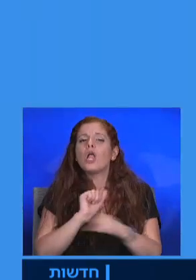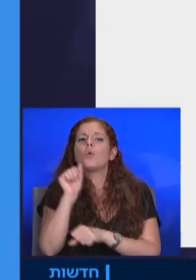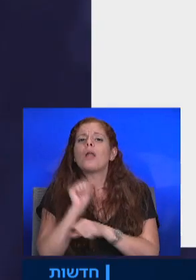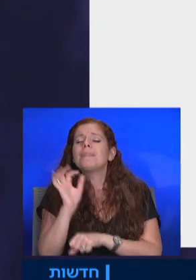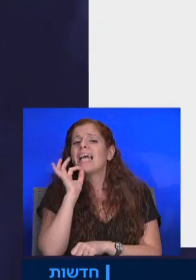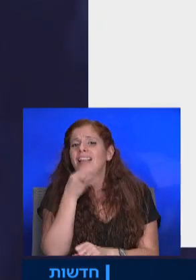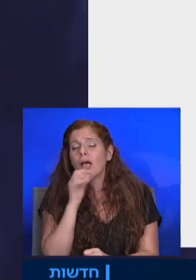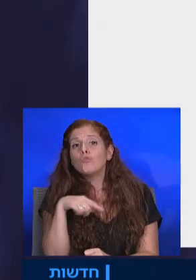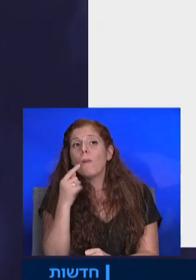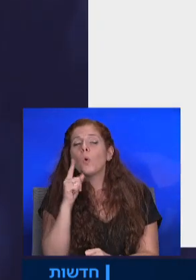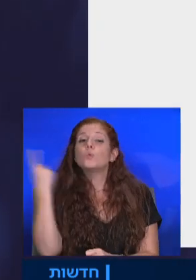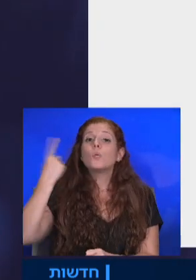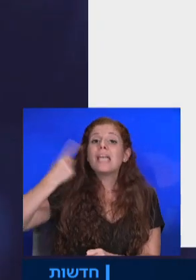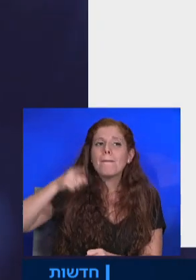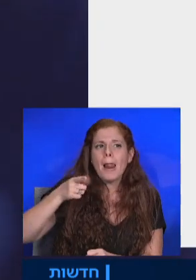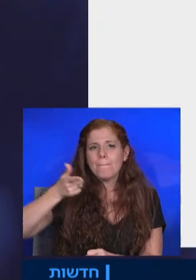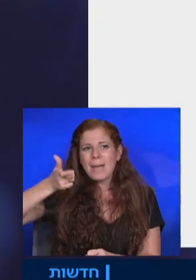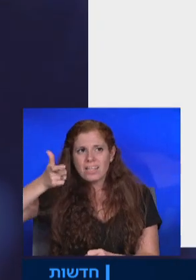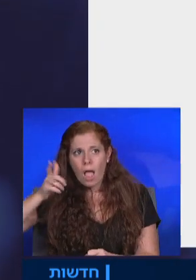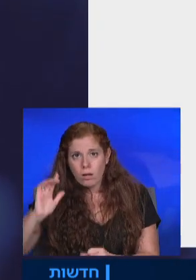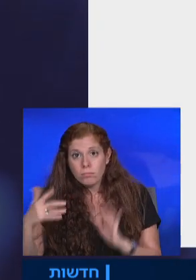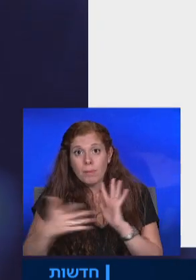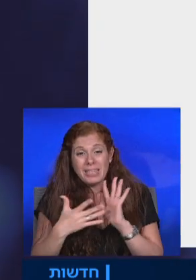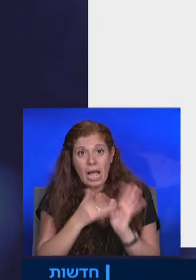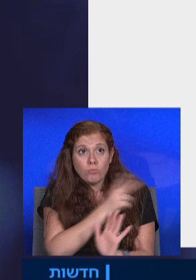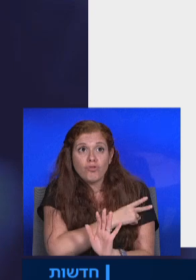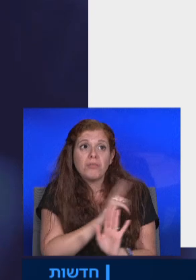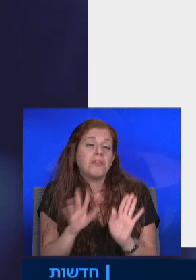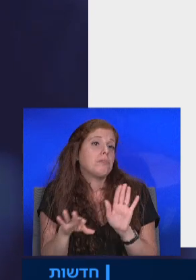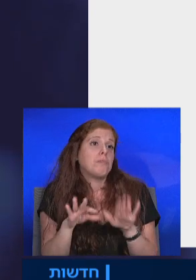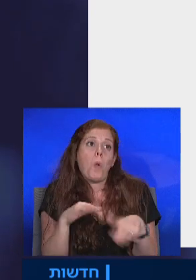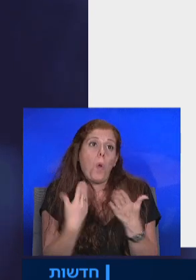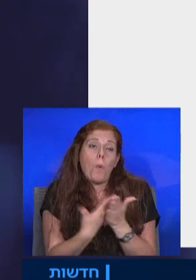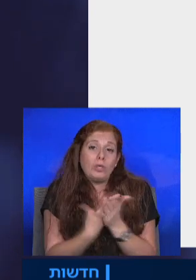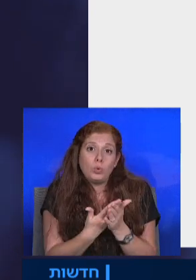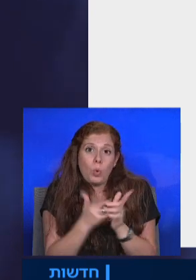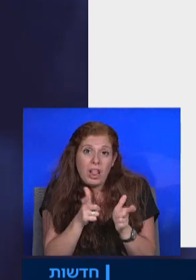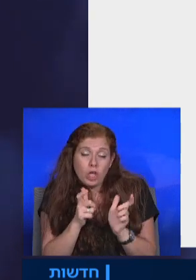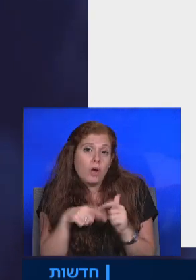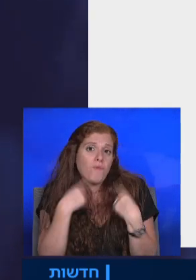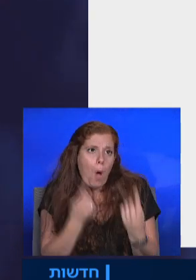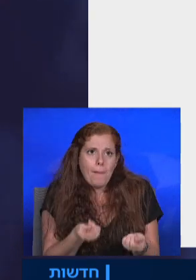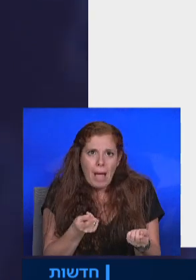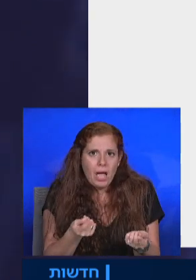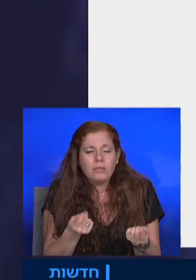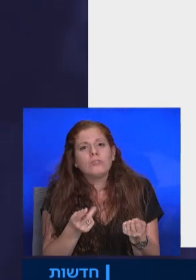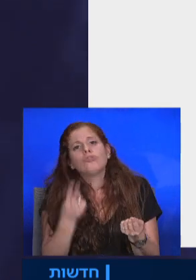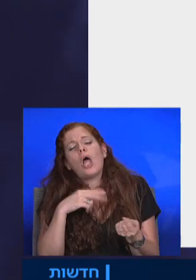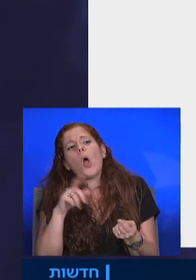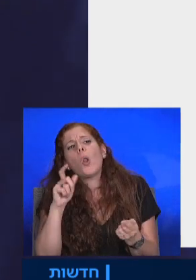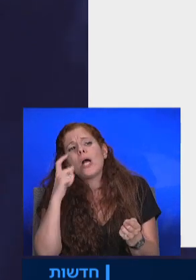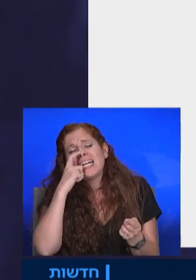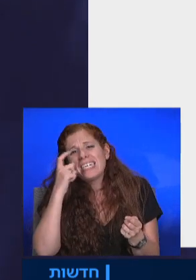עליהם באקדח. בבדיקה המשטרתית לא נמצא ברשותו כלי נשק, והוא טען מנגד שהצטייד בגז מדמיע משום שפחד